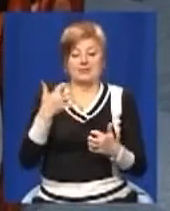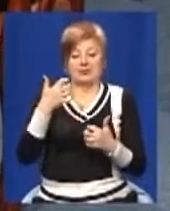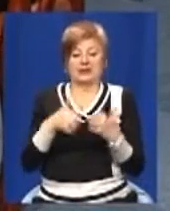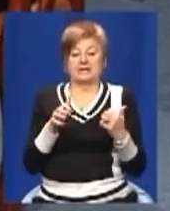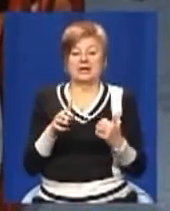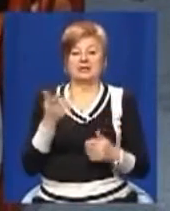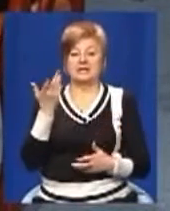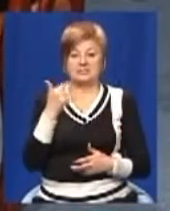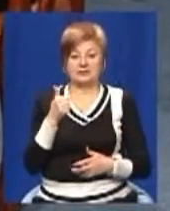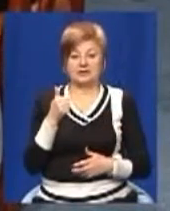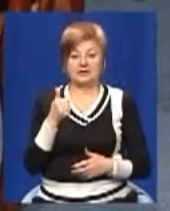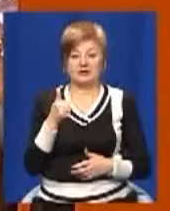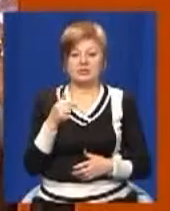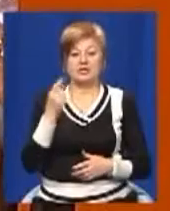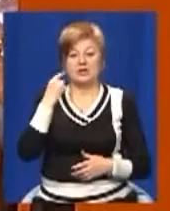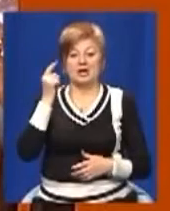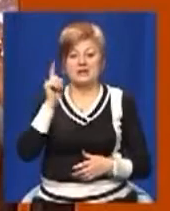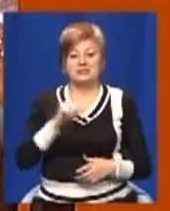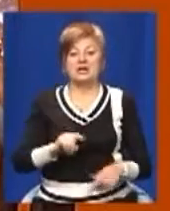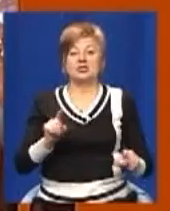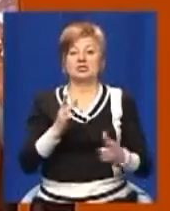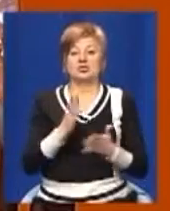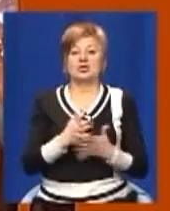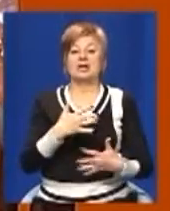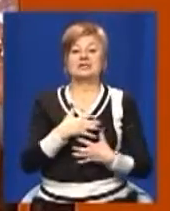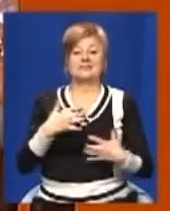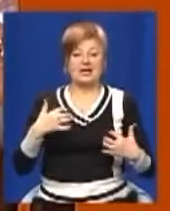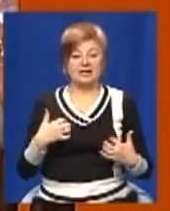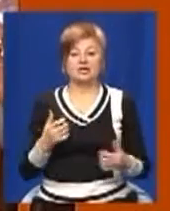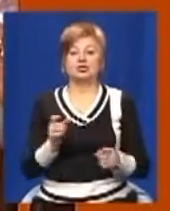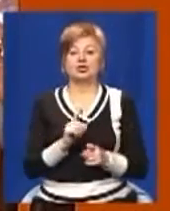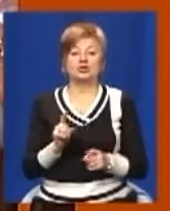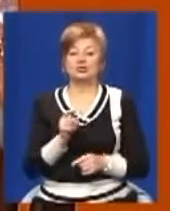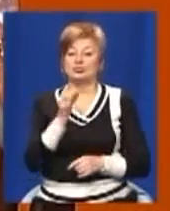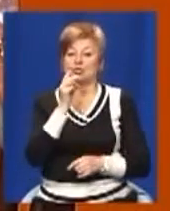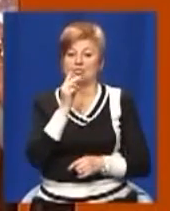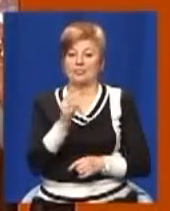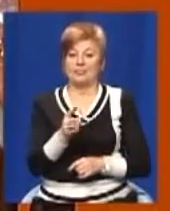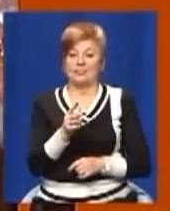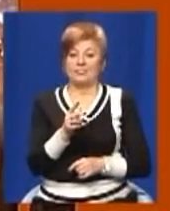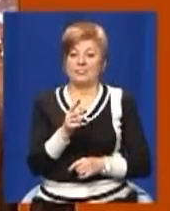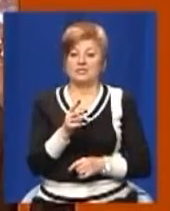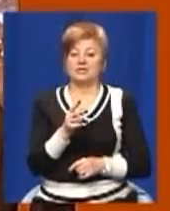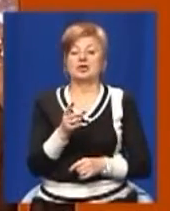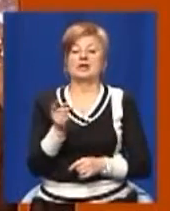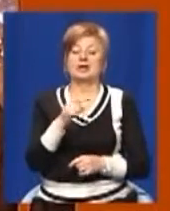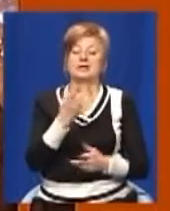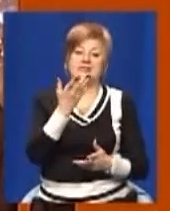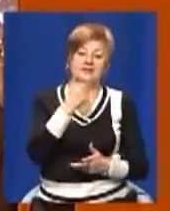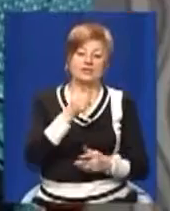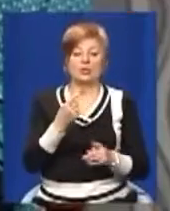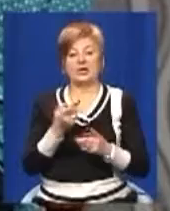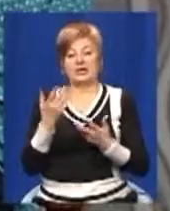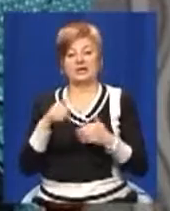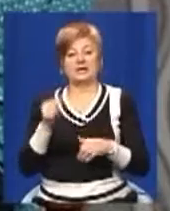кольори. Так. Яка розумна? А ще я знаю, що є тварини, які все бачать в ахроматичних і хроматичних кольорах. І, до речі,